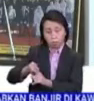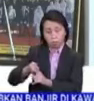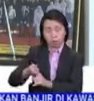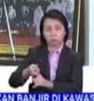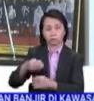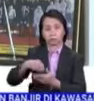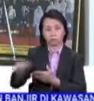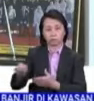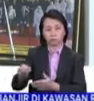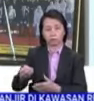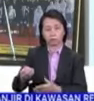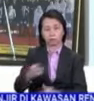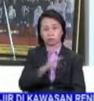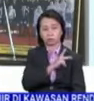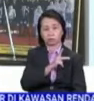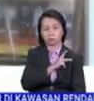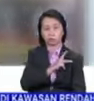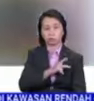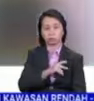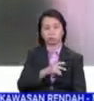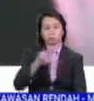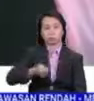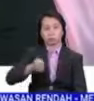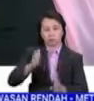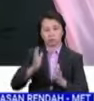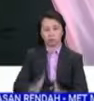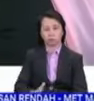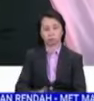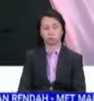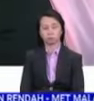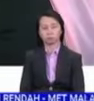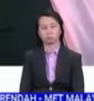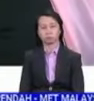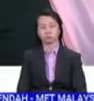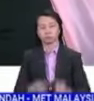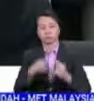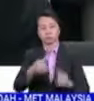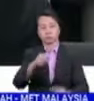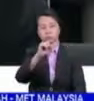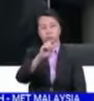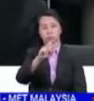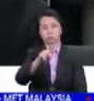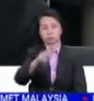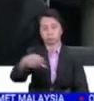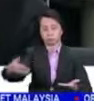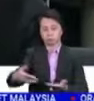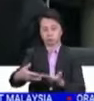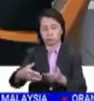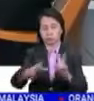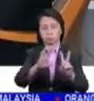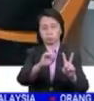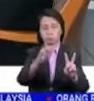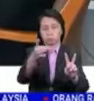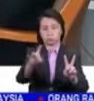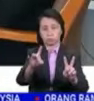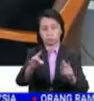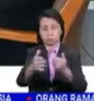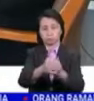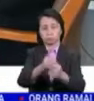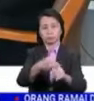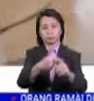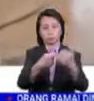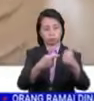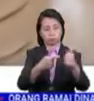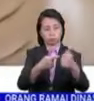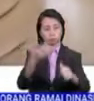yang dikeluarkan oleh ketua-ketua hakim syar'i negeri-negeri. Sejak SOP itu diperkenal pada 2018 hingga Oktober